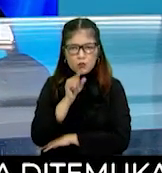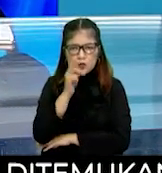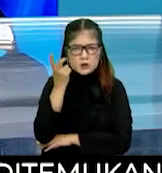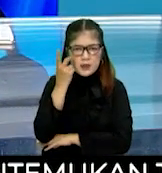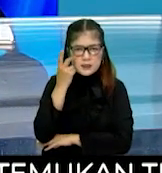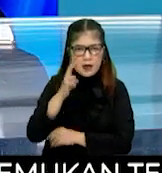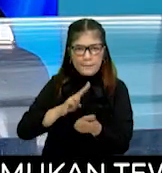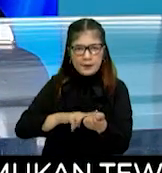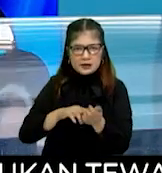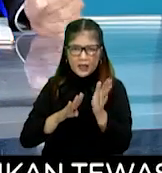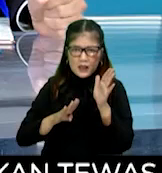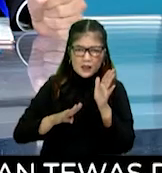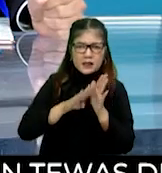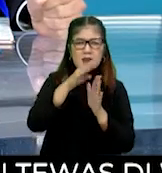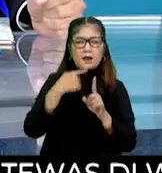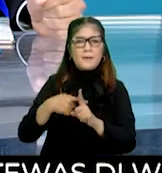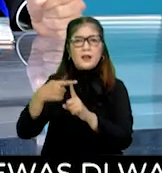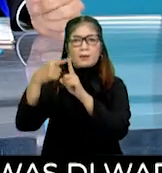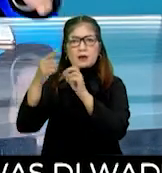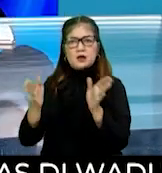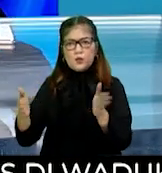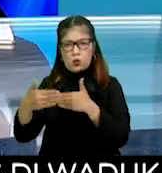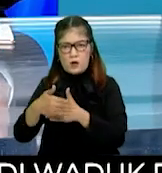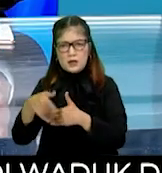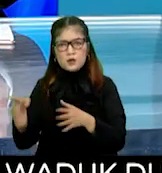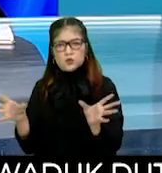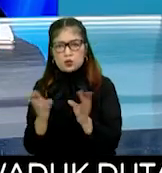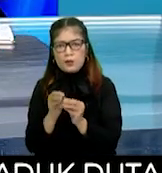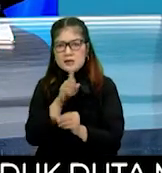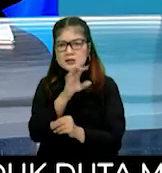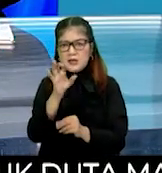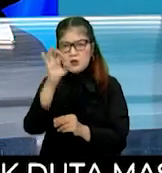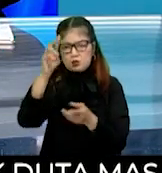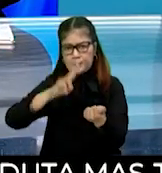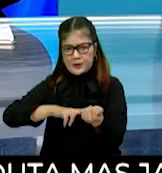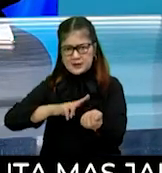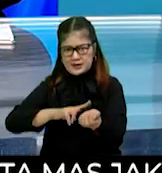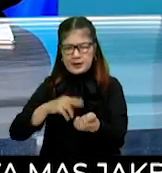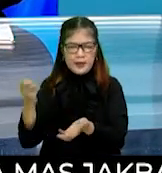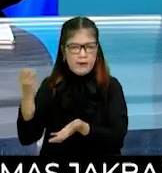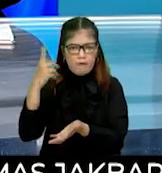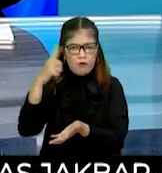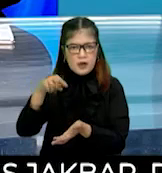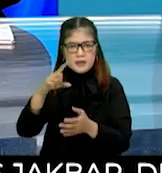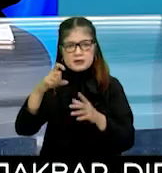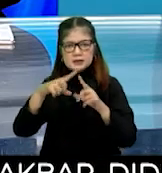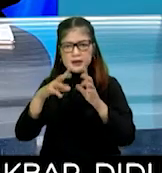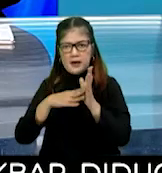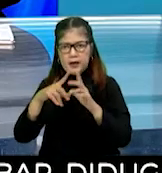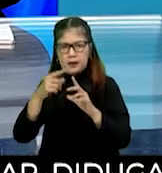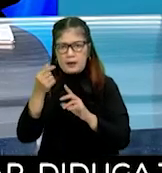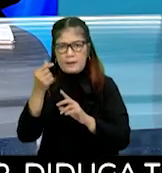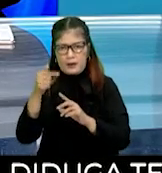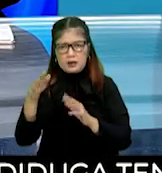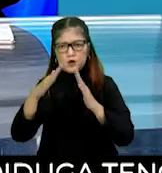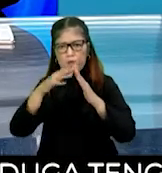pihak RS menambah satu ruang isolasi dengan kapasitas 100%. Dan berikut laporan Camar Hainda dengan juru kamera Edi